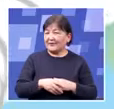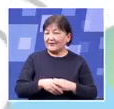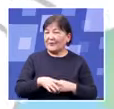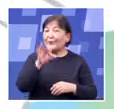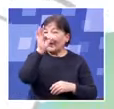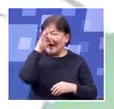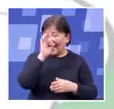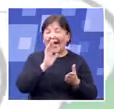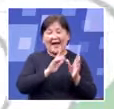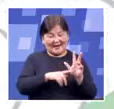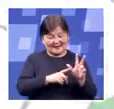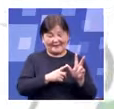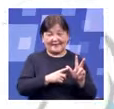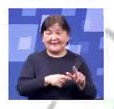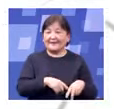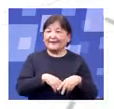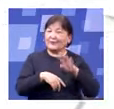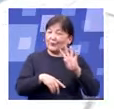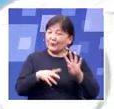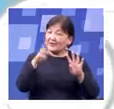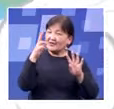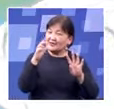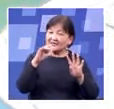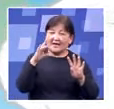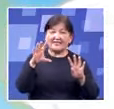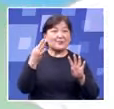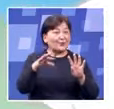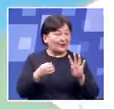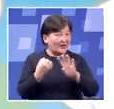Үгүй шүү дээ, гахаа гардаг. Тэгээд царс мод гардаг.